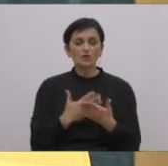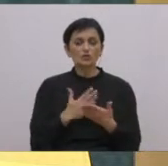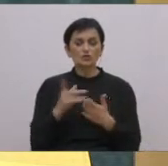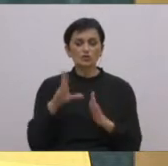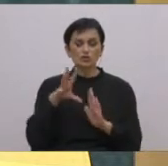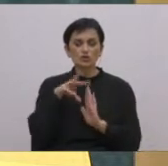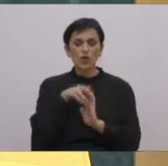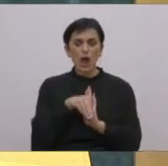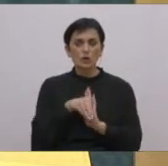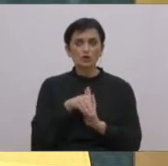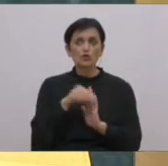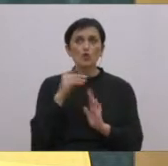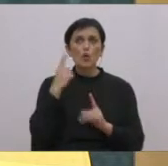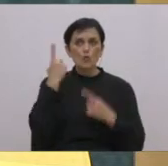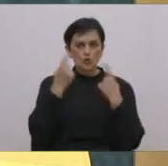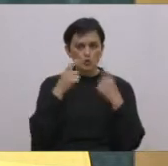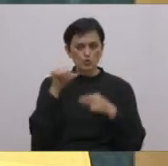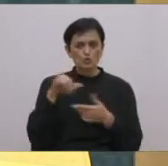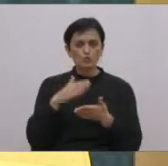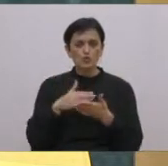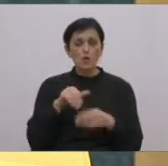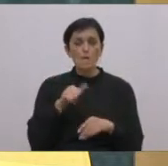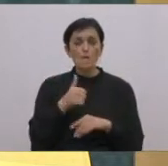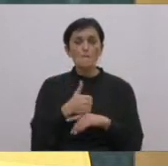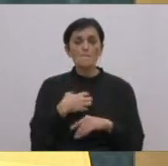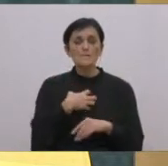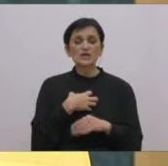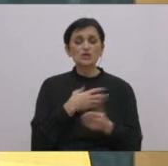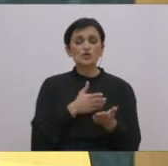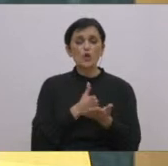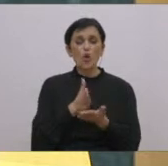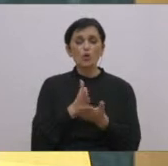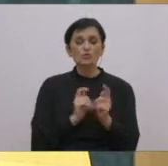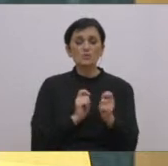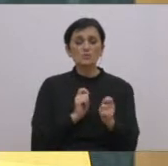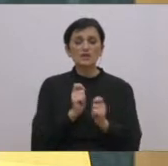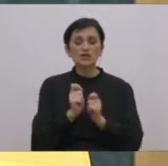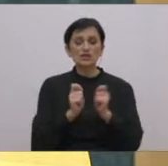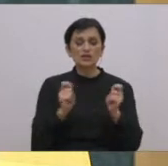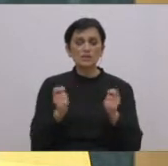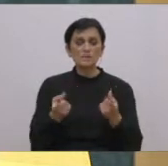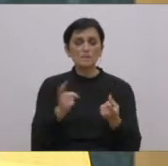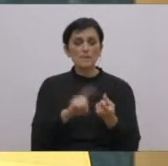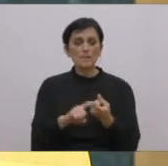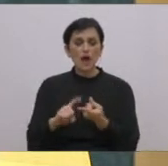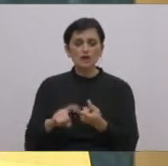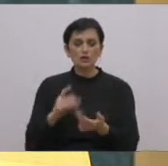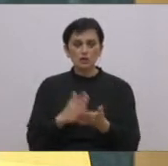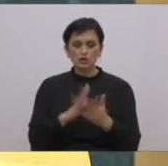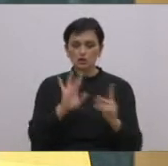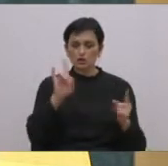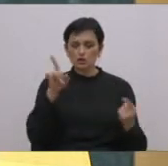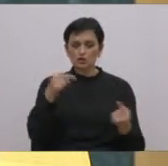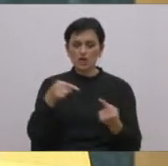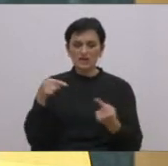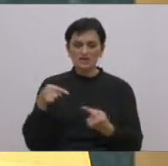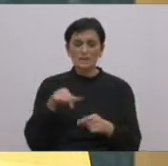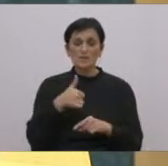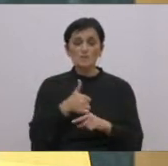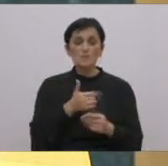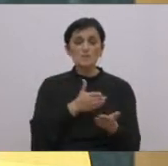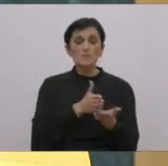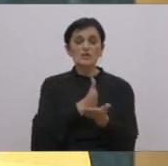ჩართული, ფლობენ ამ ინფორმაციას და პრიორიტეტების, ასე ვთქვათ, მინიჭების ფარგლებში ხდება შესაბამისი ამ